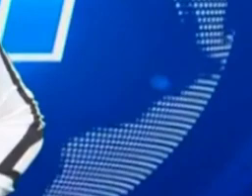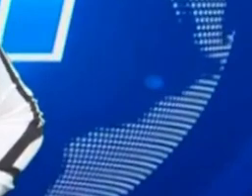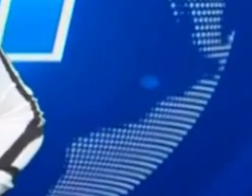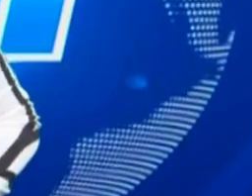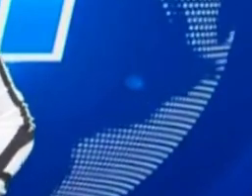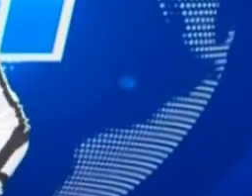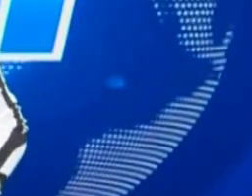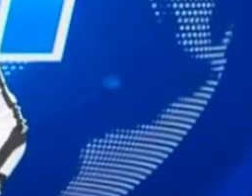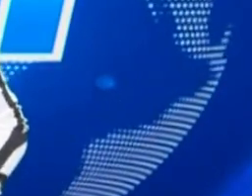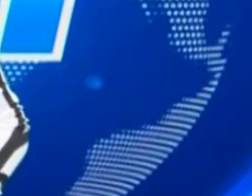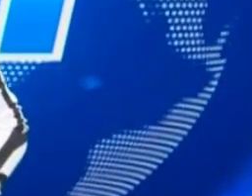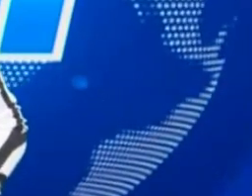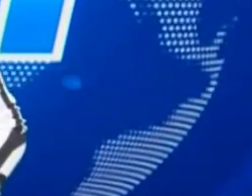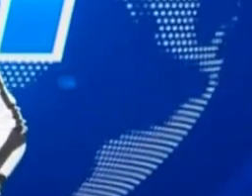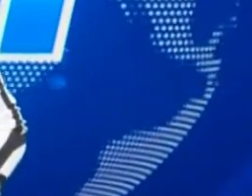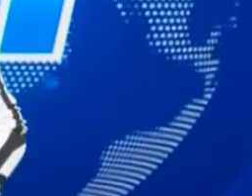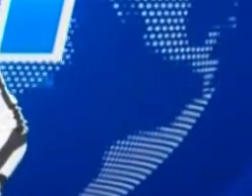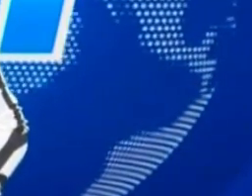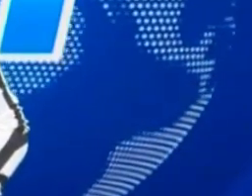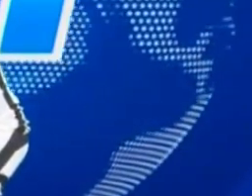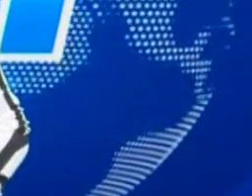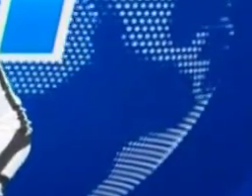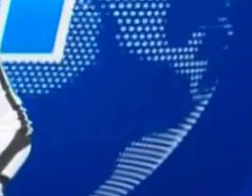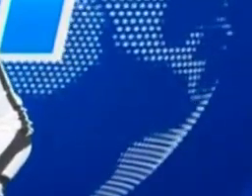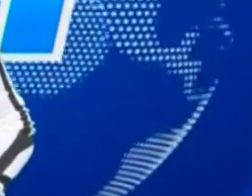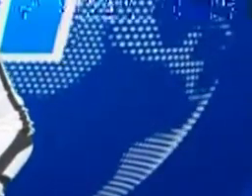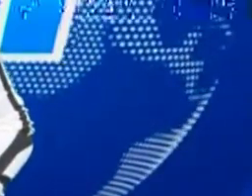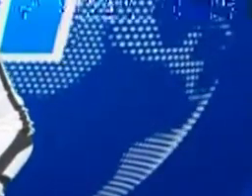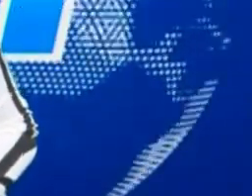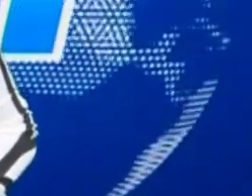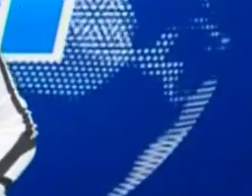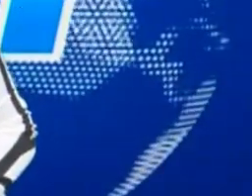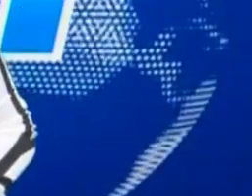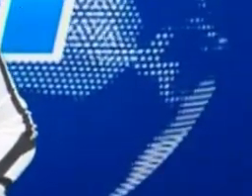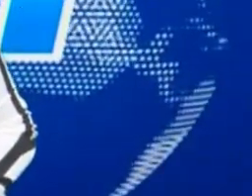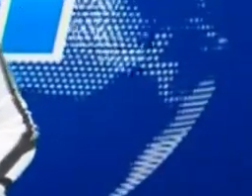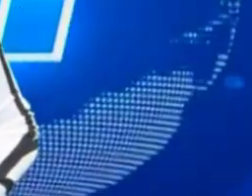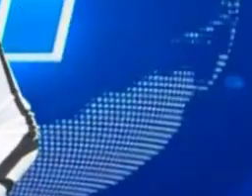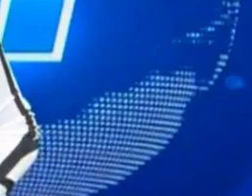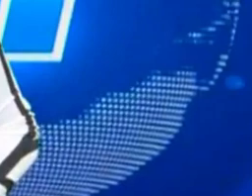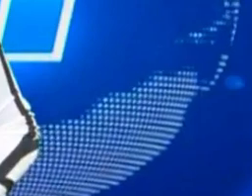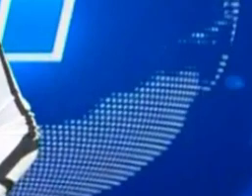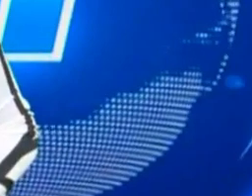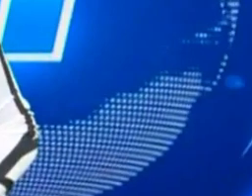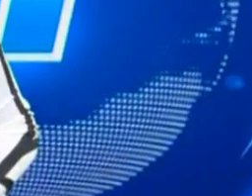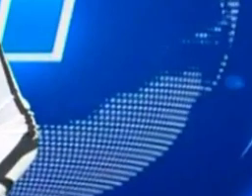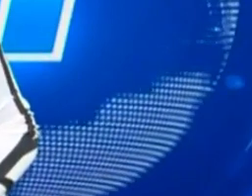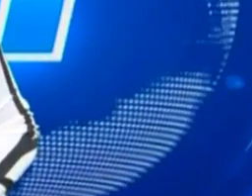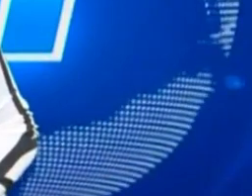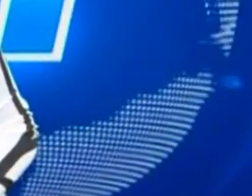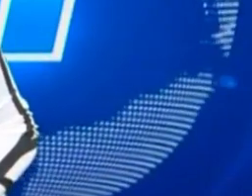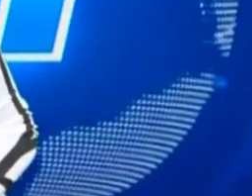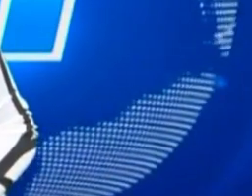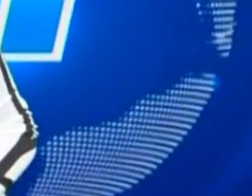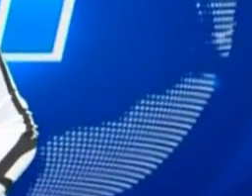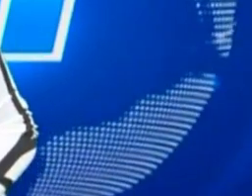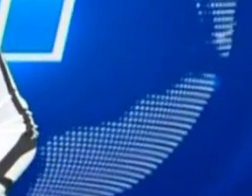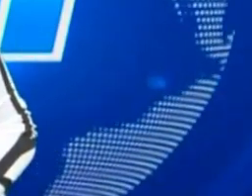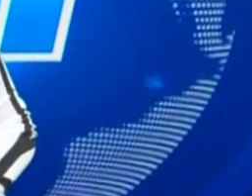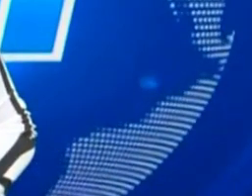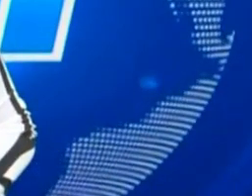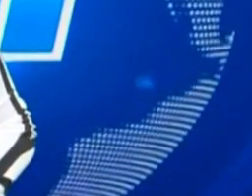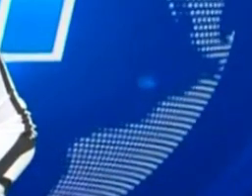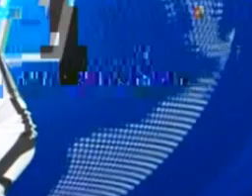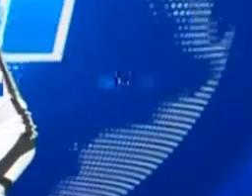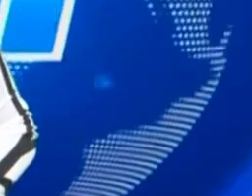Voilà. Et en marge de son séjour dans la province, au Katara, le Grand de la République, Félix Antoine Tshisekedi